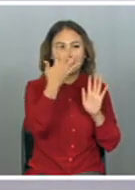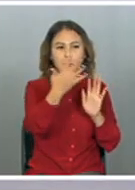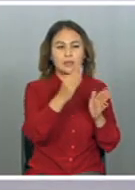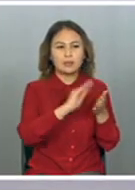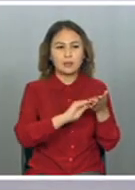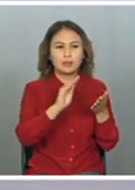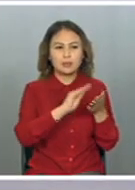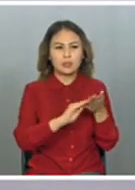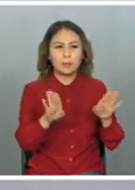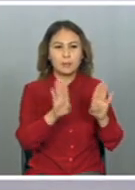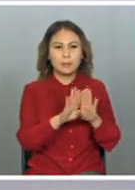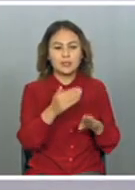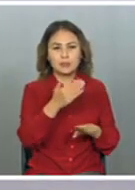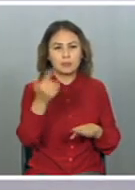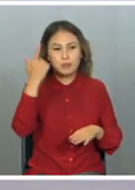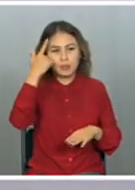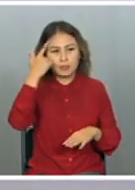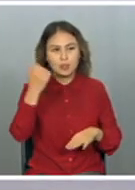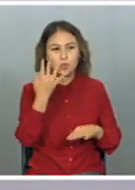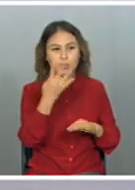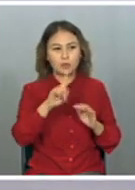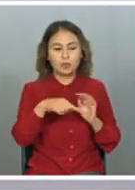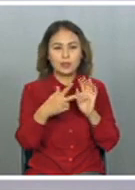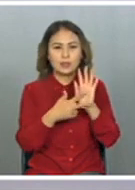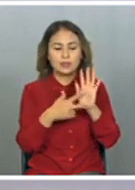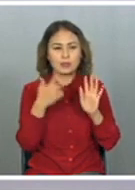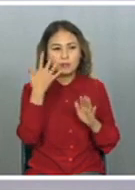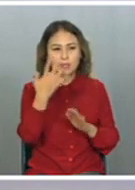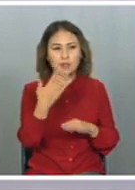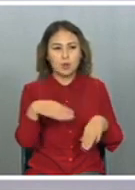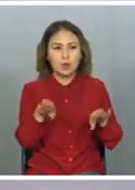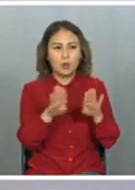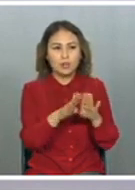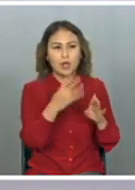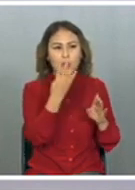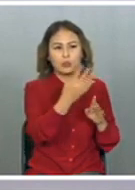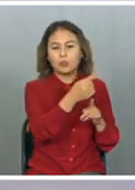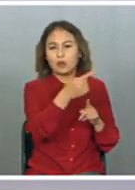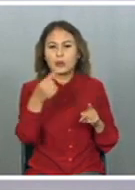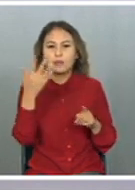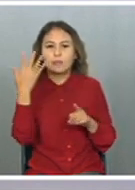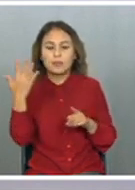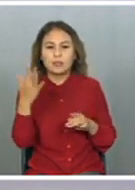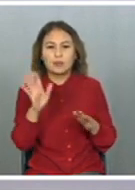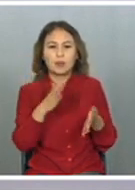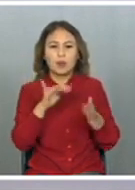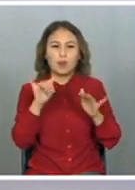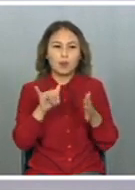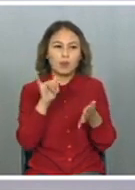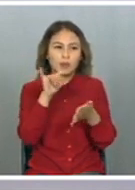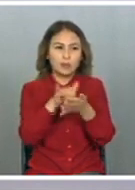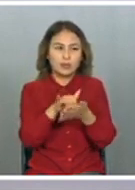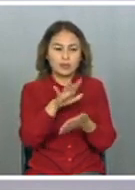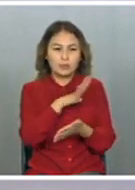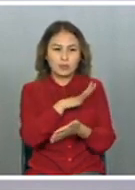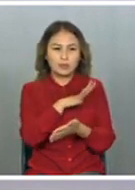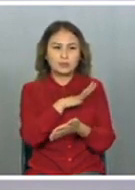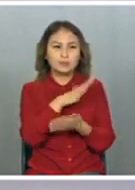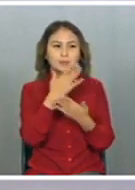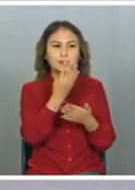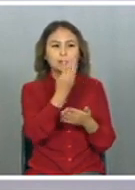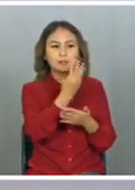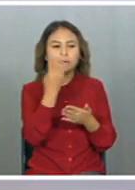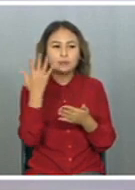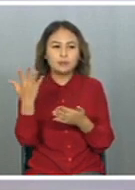сәуледе, біз білеміз е, 4 бүтін 8'ден 5 деген 4 пен 5'тің арасында орналасқан сан. 4 пен